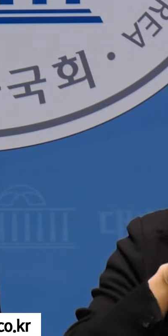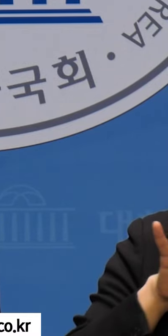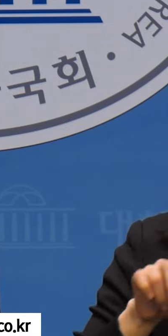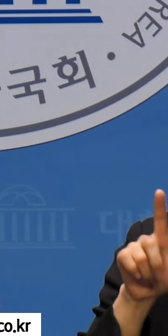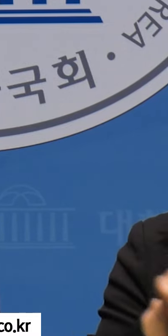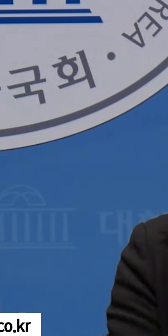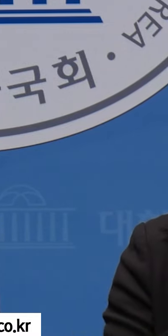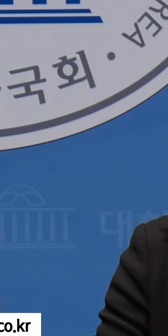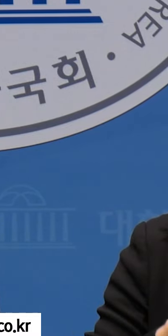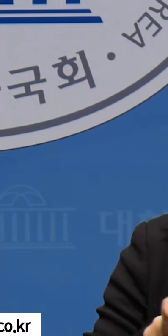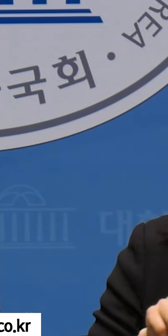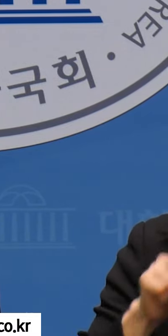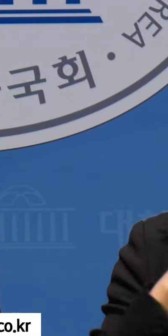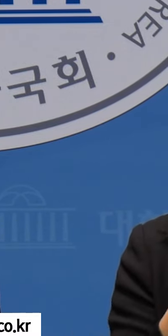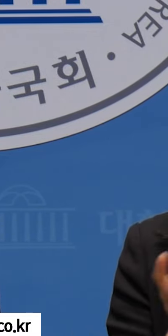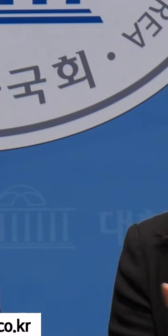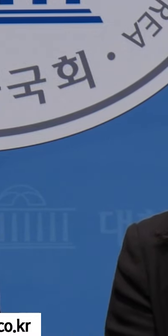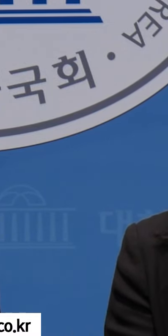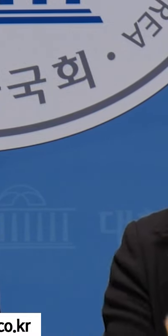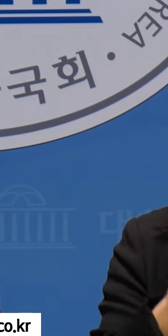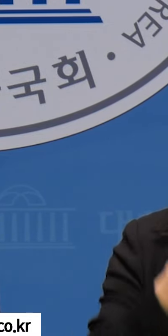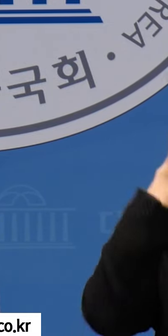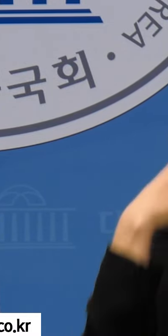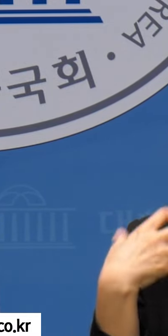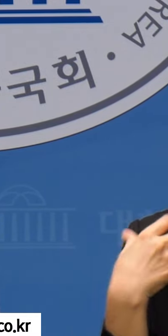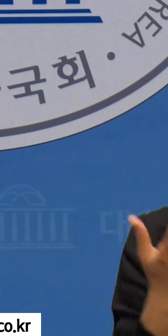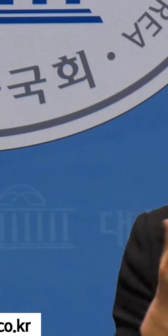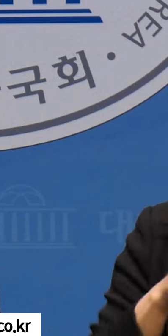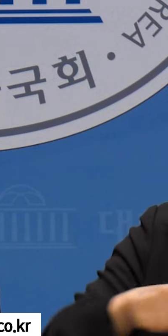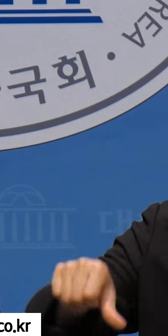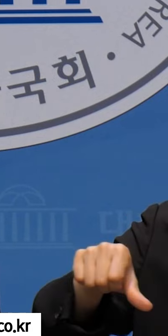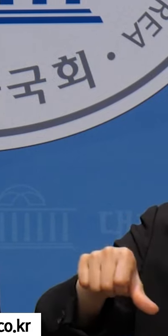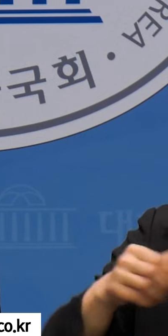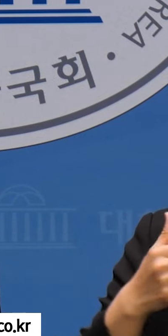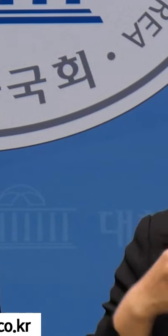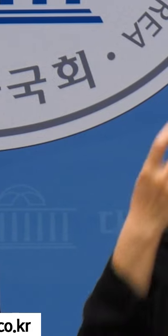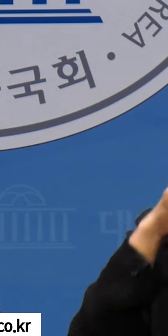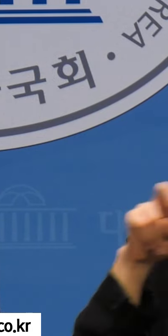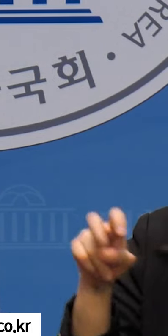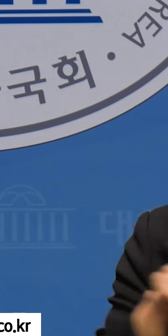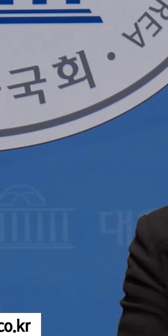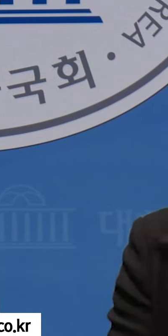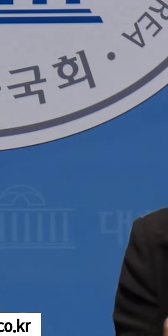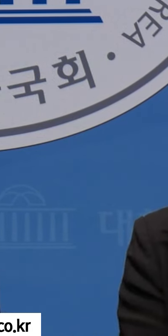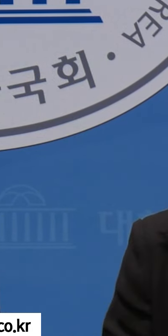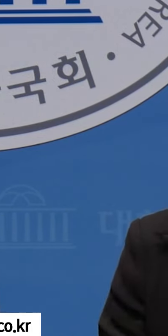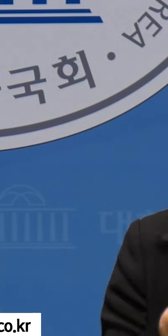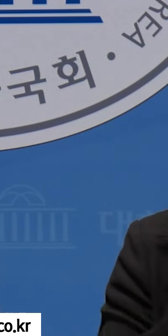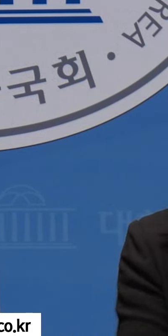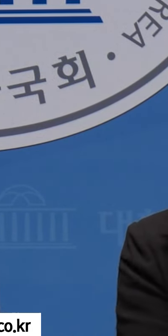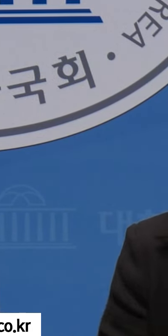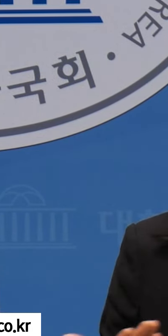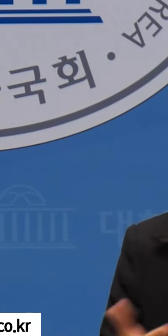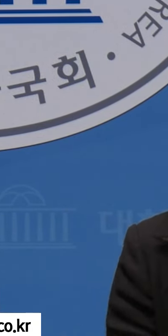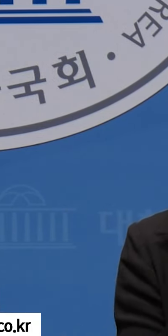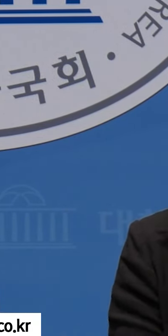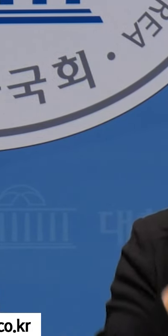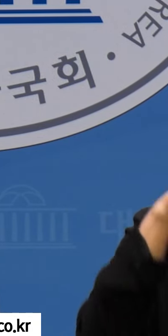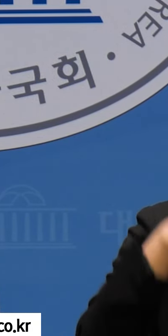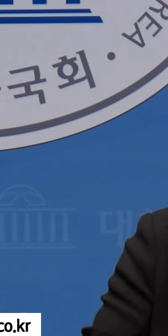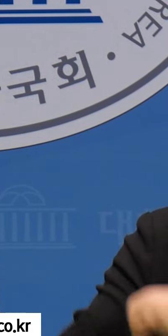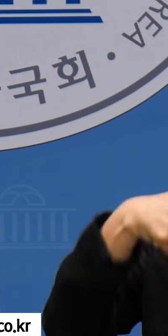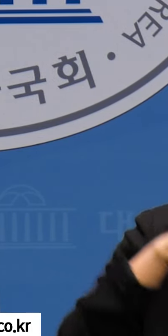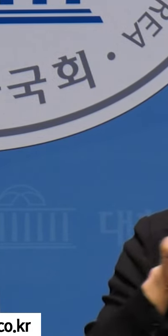2024년 10월 23일 민주당 윤석열 정권 독도 지우기 진상조사 특별위원회 김병주,